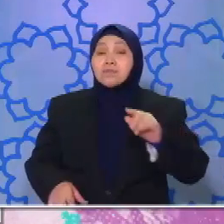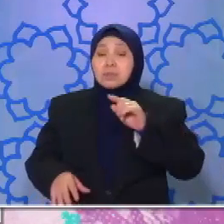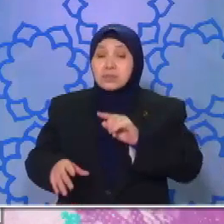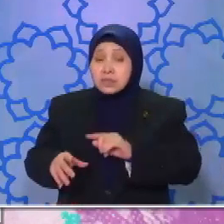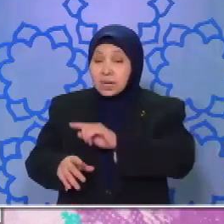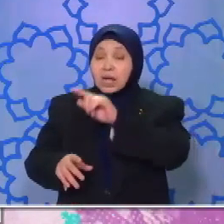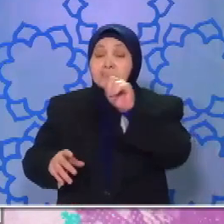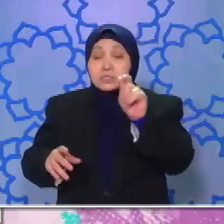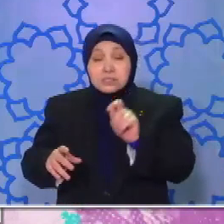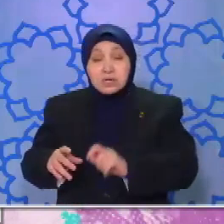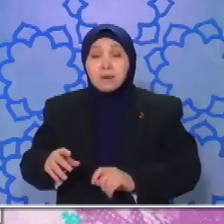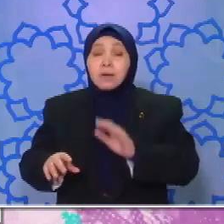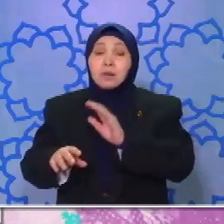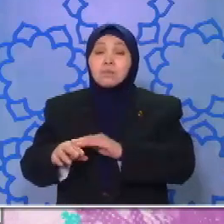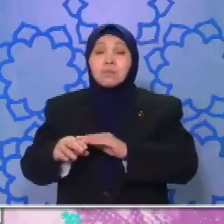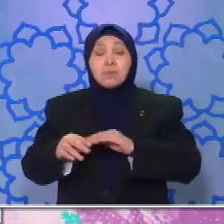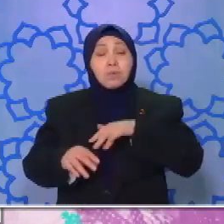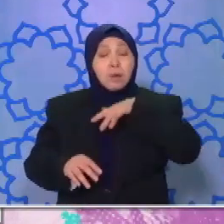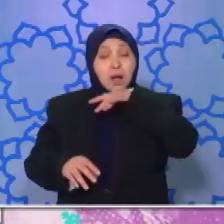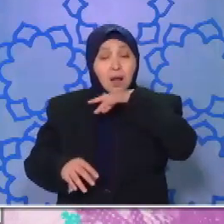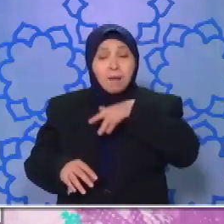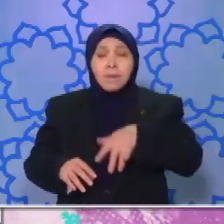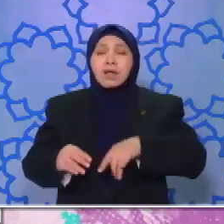ويسألونك عن ذي